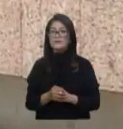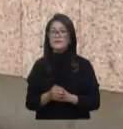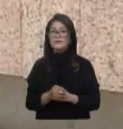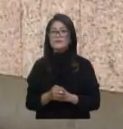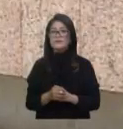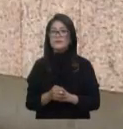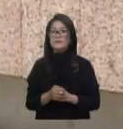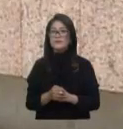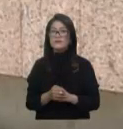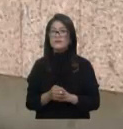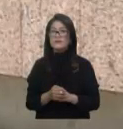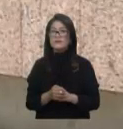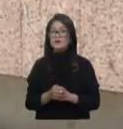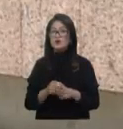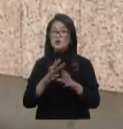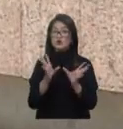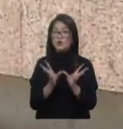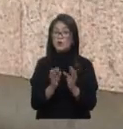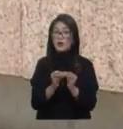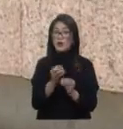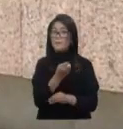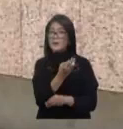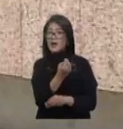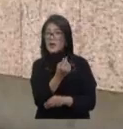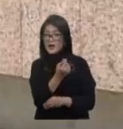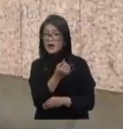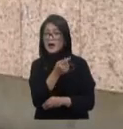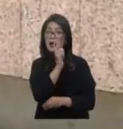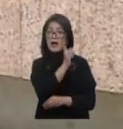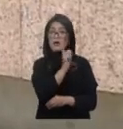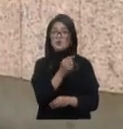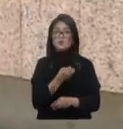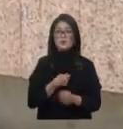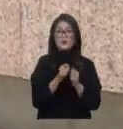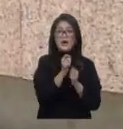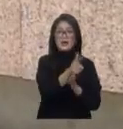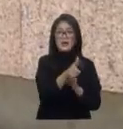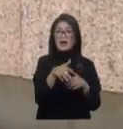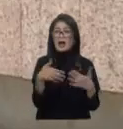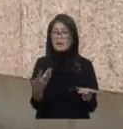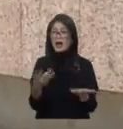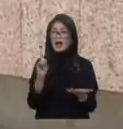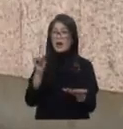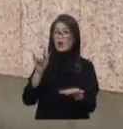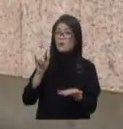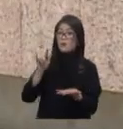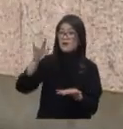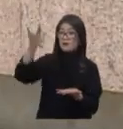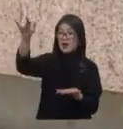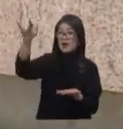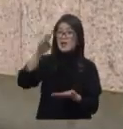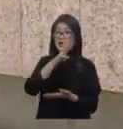Adapun besaran biaya yang harus ditanggung oleh para jemaah yang pertama adalah akomodasi penerbangan yang mencapai 33 juta